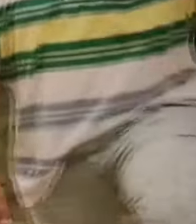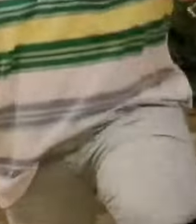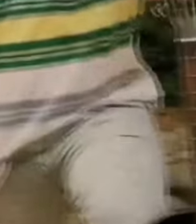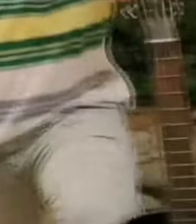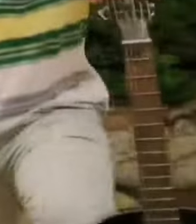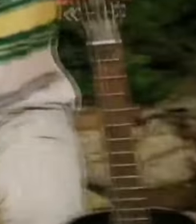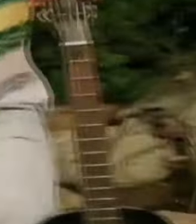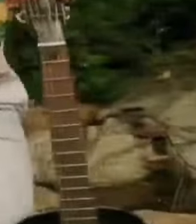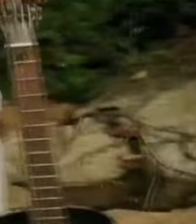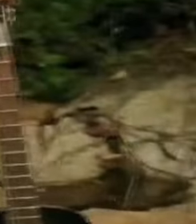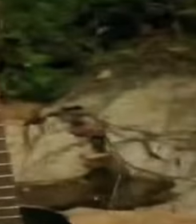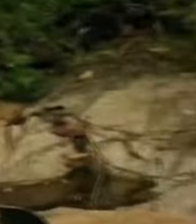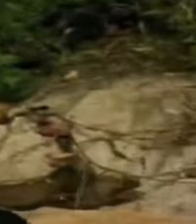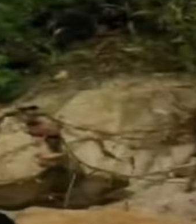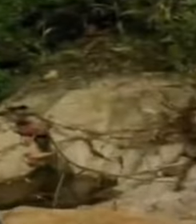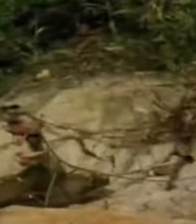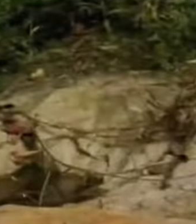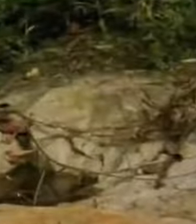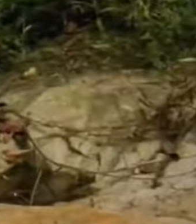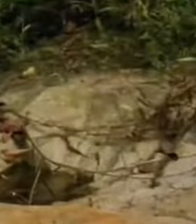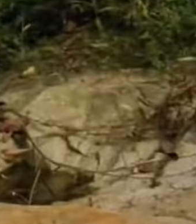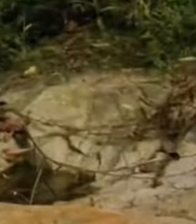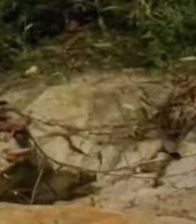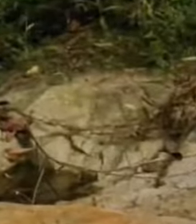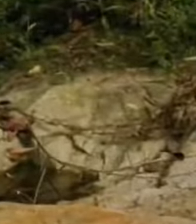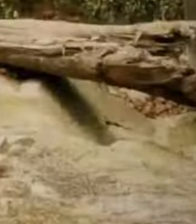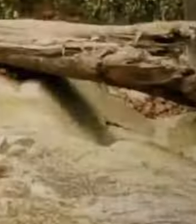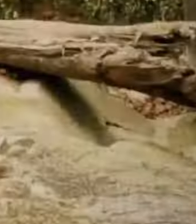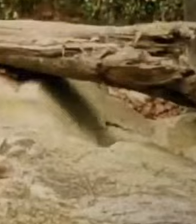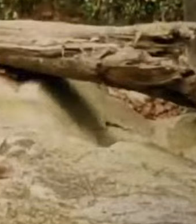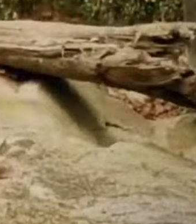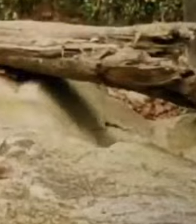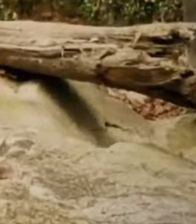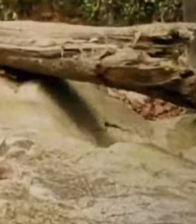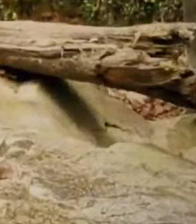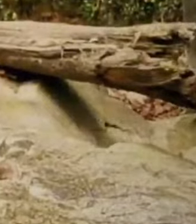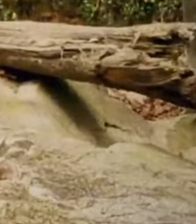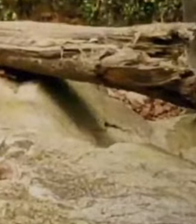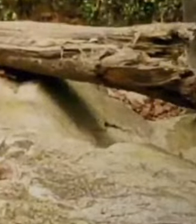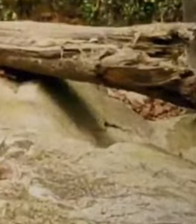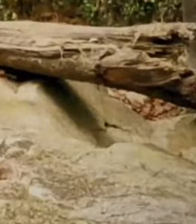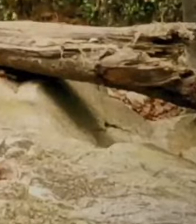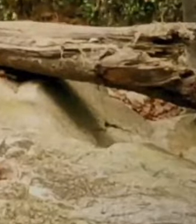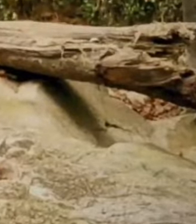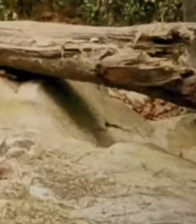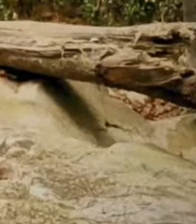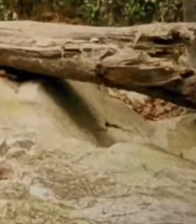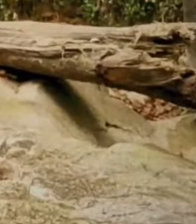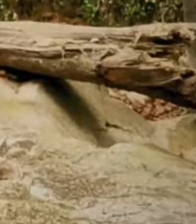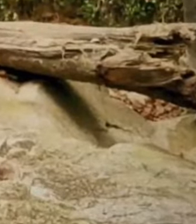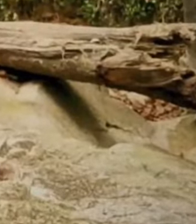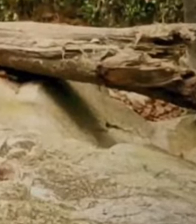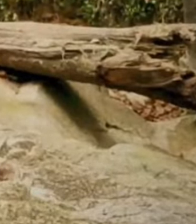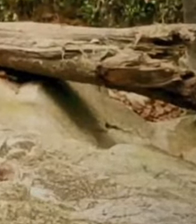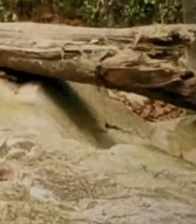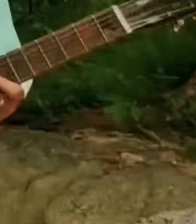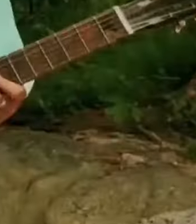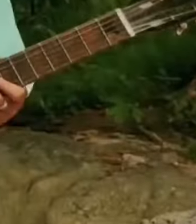Kita mulakan praktis. Kau pula bagaimana? Sebab itu aku datang kemari. Aku pun nak sertai kamu